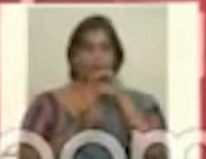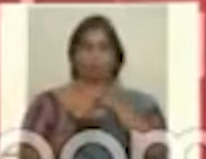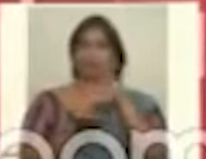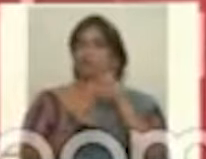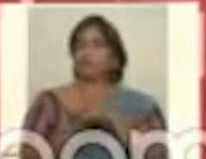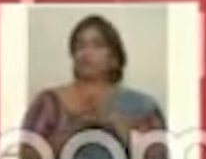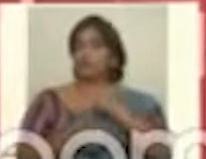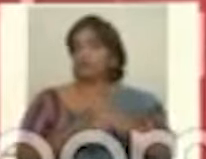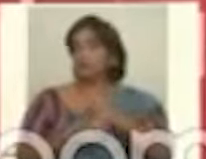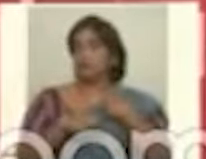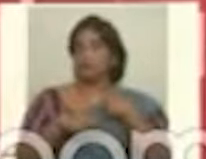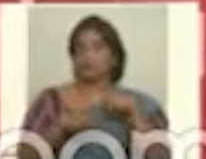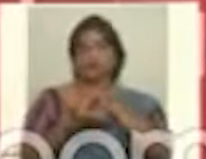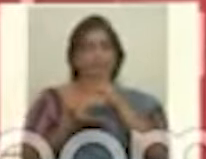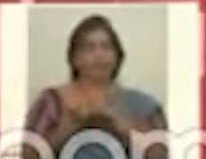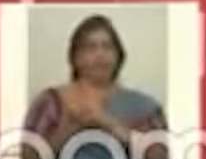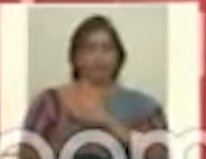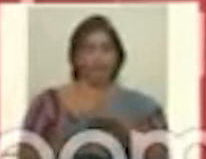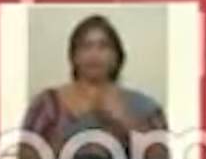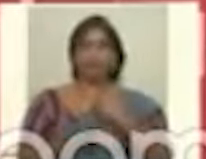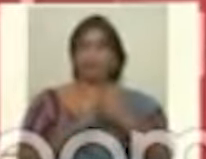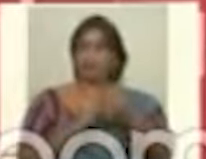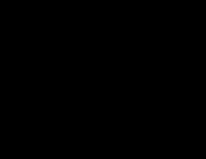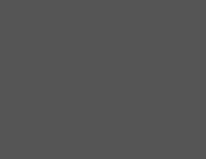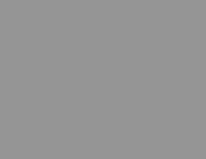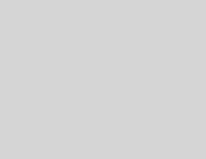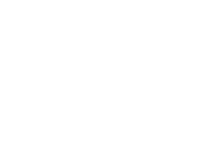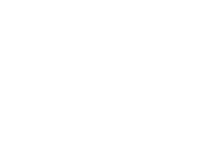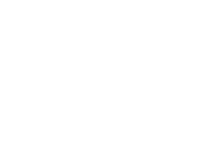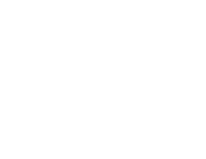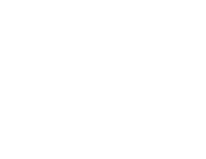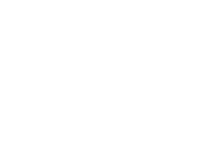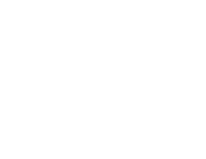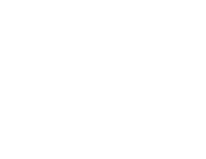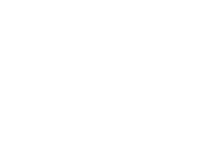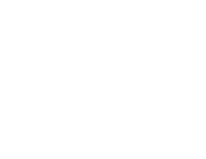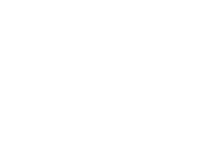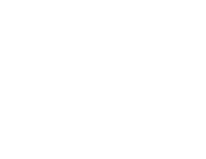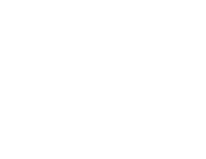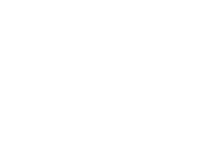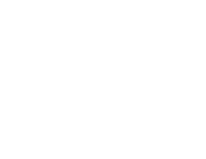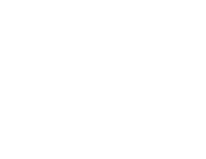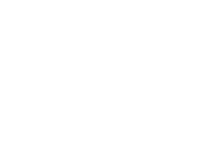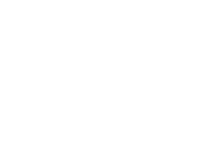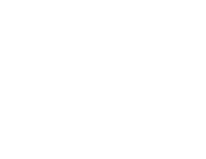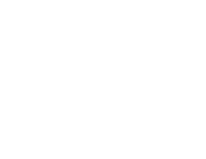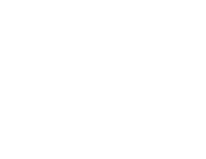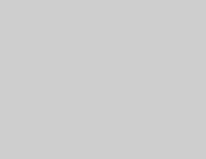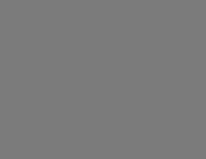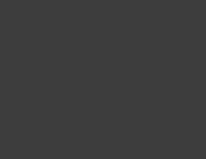තීරණයක් රජයක් විදිහට අරගෙනත් නැහැ, ගන්නෙත් නැහැ.